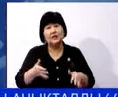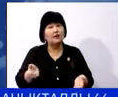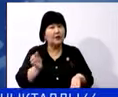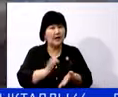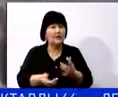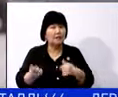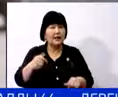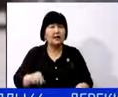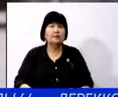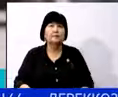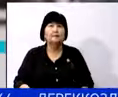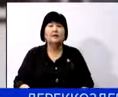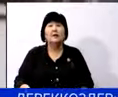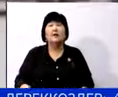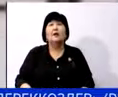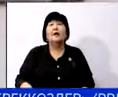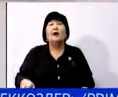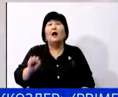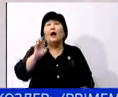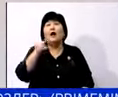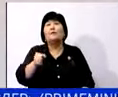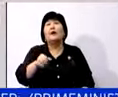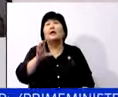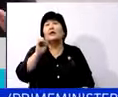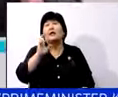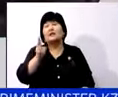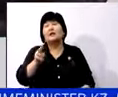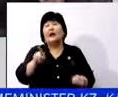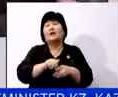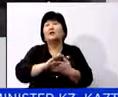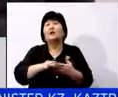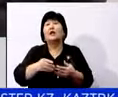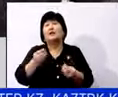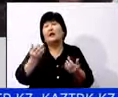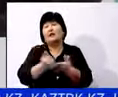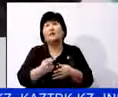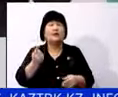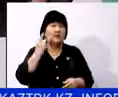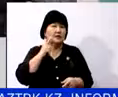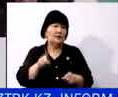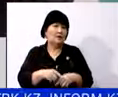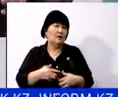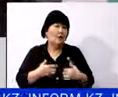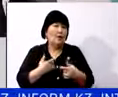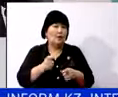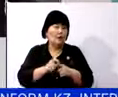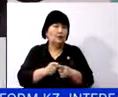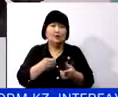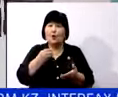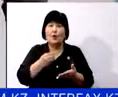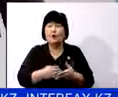қайтты. Абай, есектің артын жусаңда мал тап деді. Естіген құлаққа түрпідей тигенмен бұл сөздің